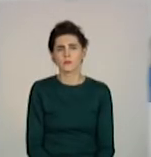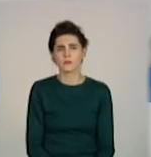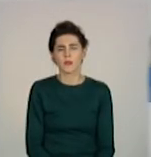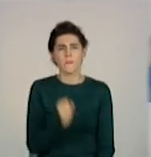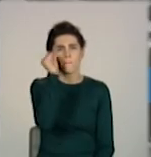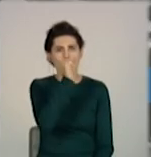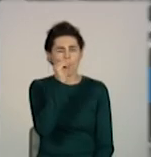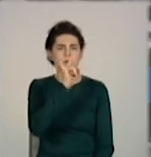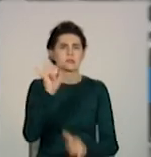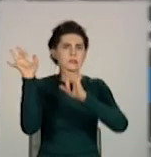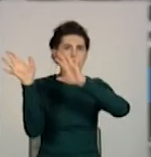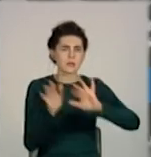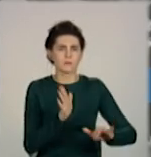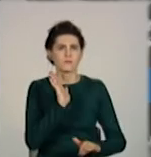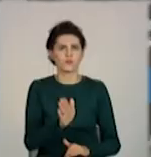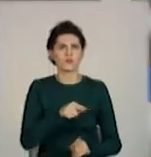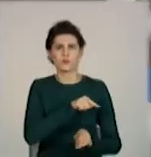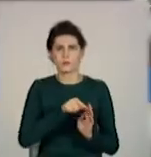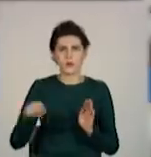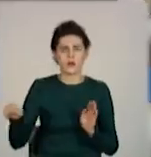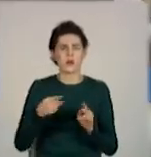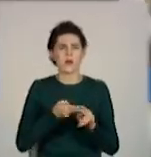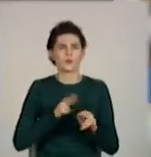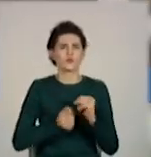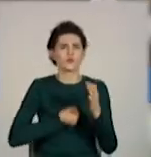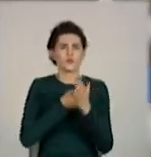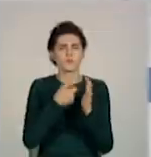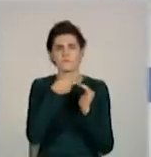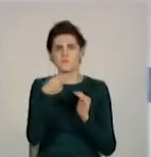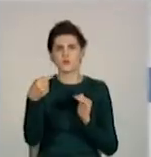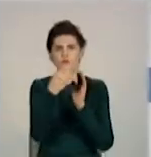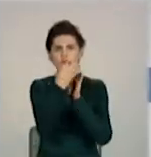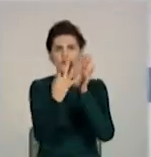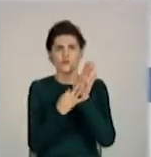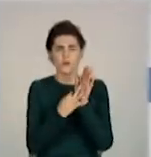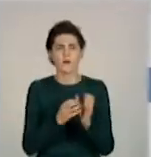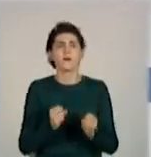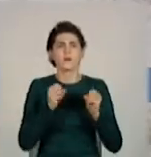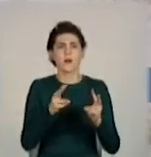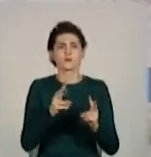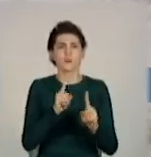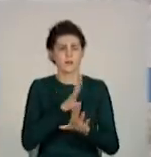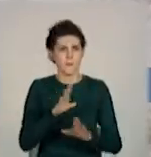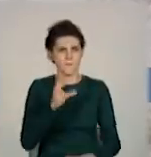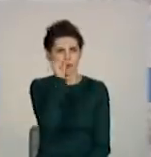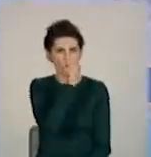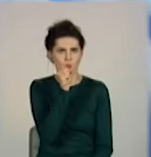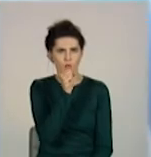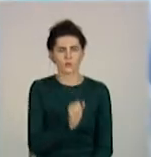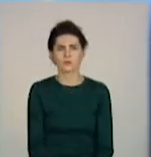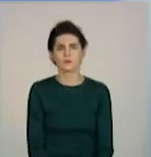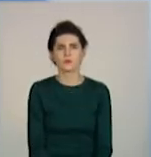Морози та сніг. Вихідними на Донбасі прогнозують вночі до мінус 18. Як не перемерзнути?